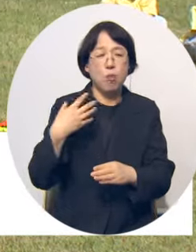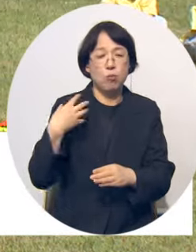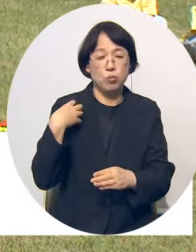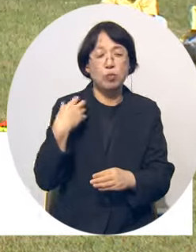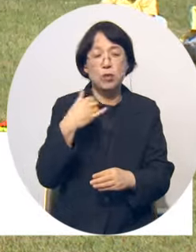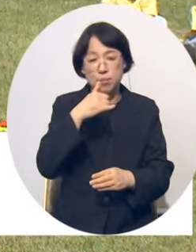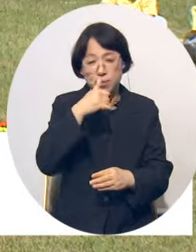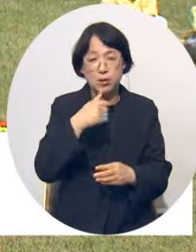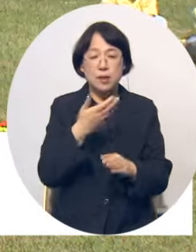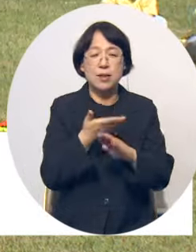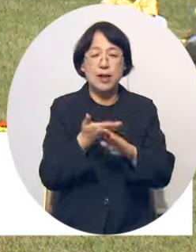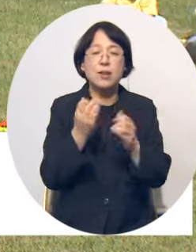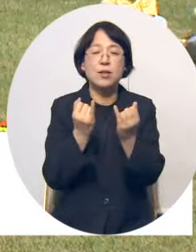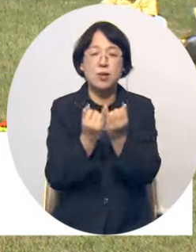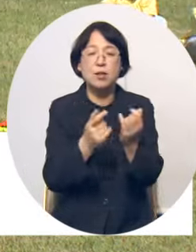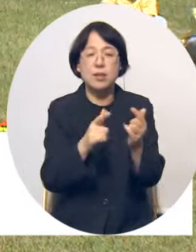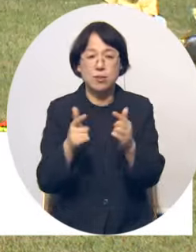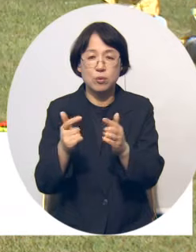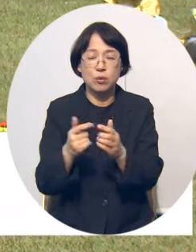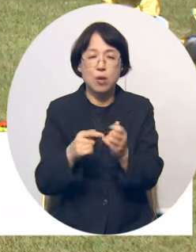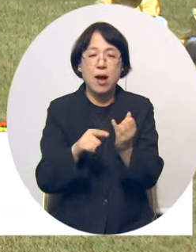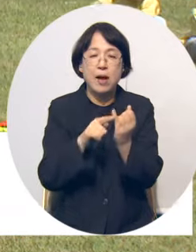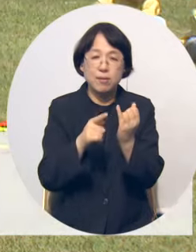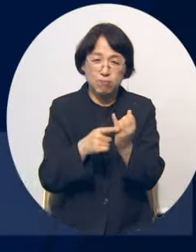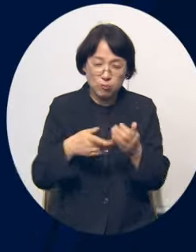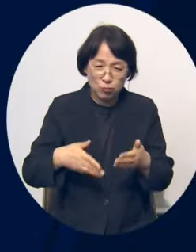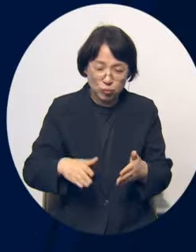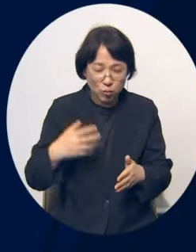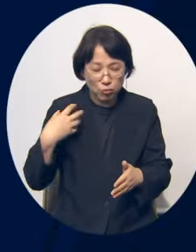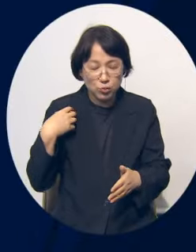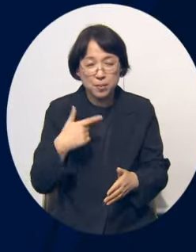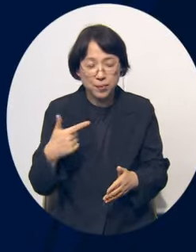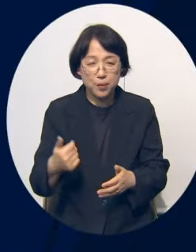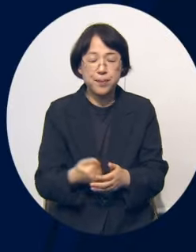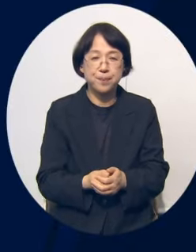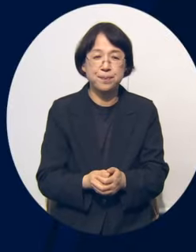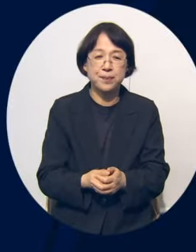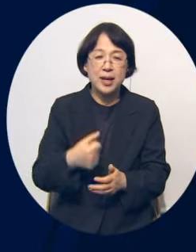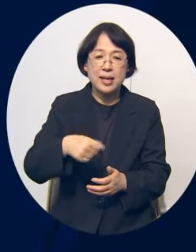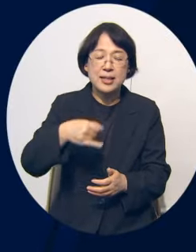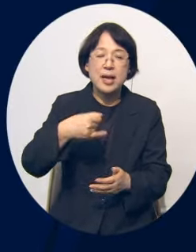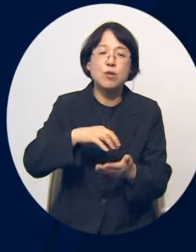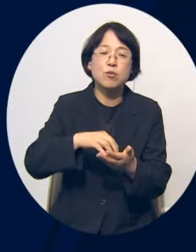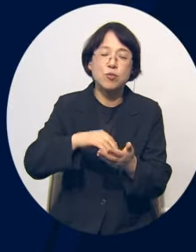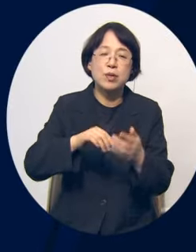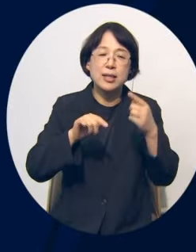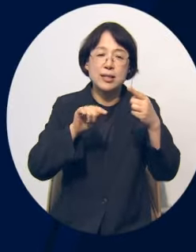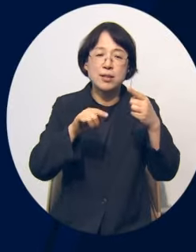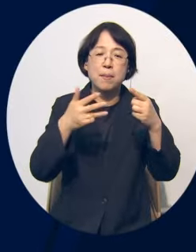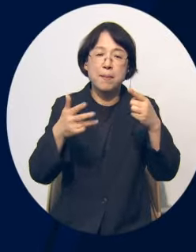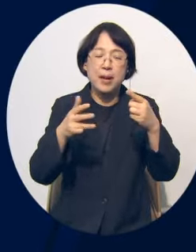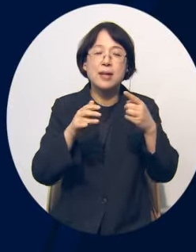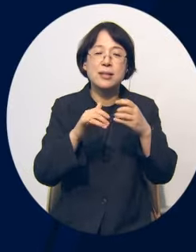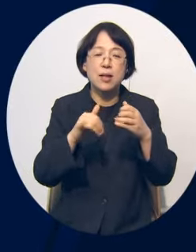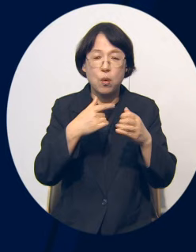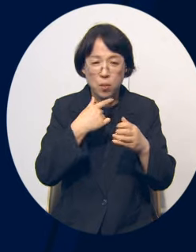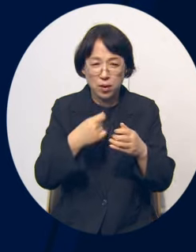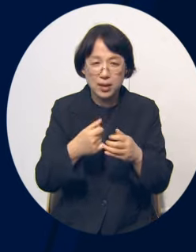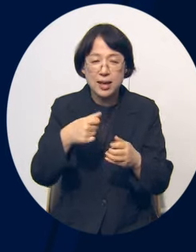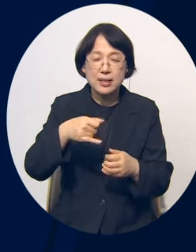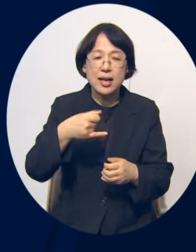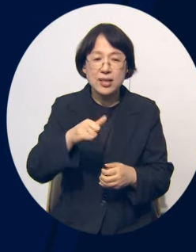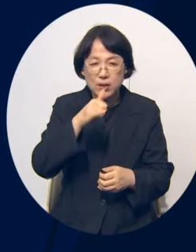그래서 다른 여성분들도 사실 그런 부담감이 있지 않을까요? 이상적인 자녀 수로는 1.8명을 원하면서도 자녀가